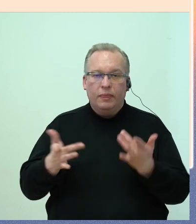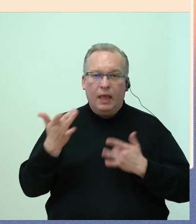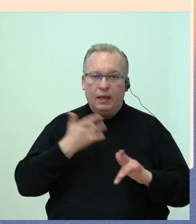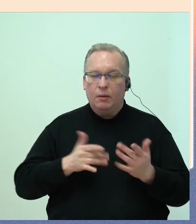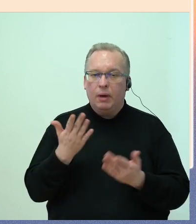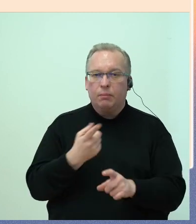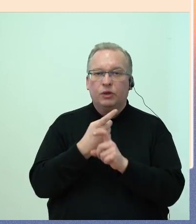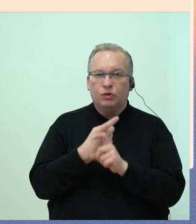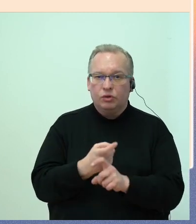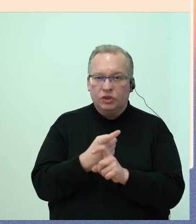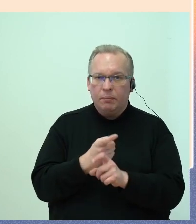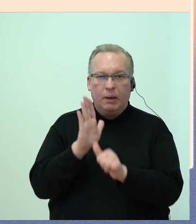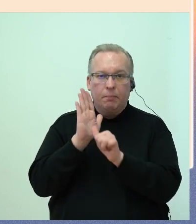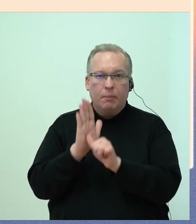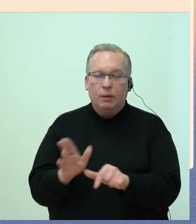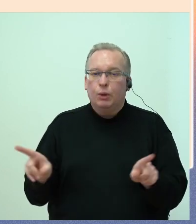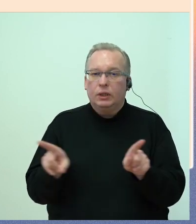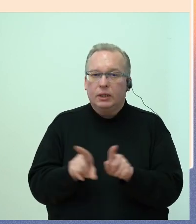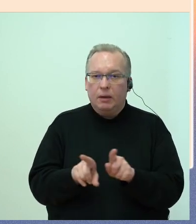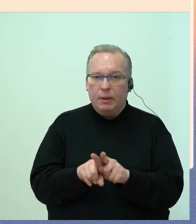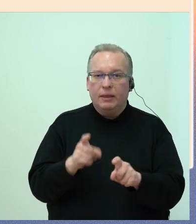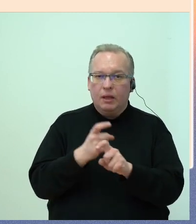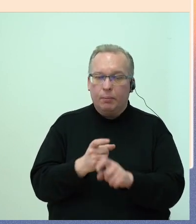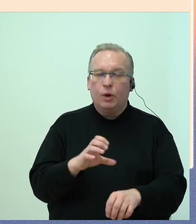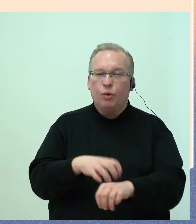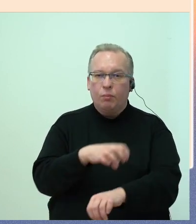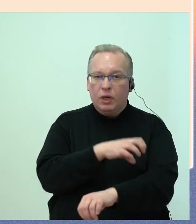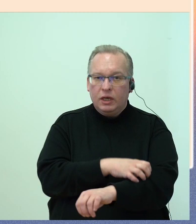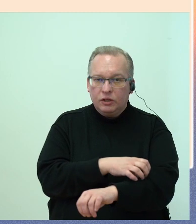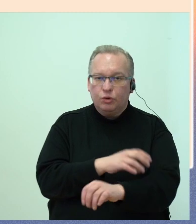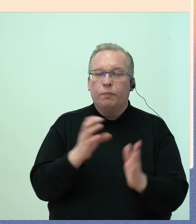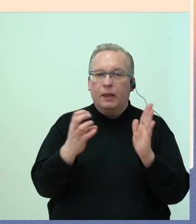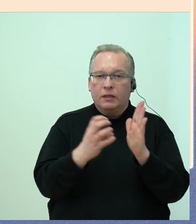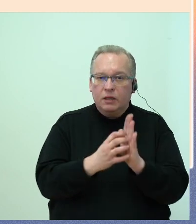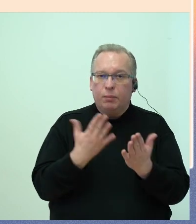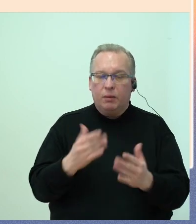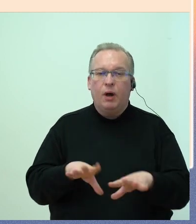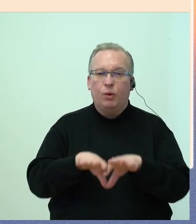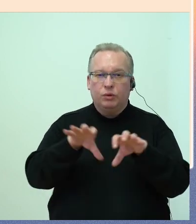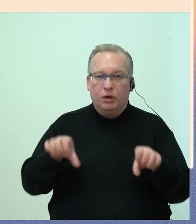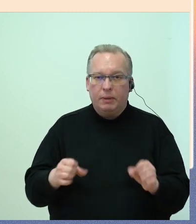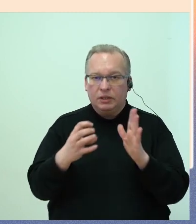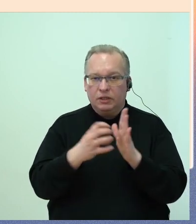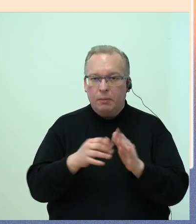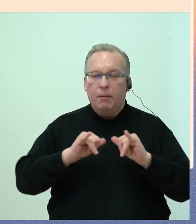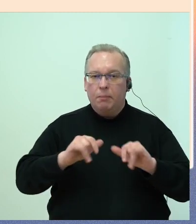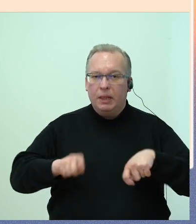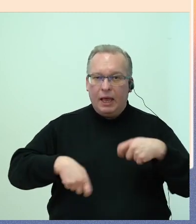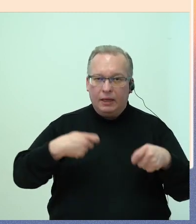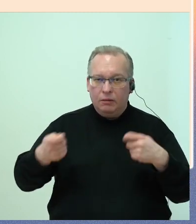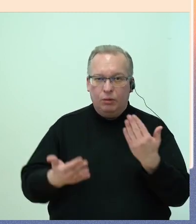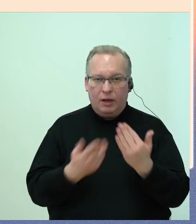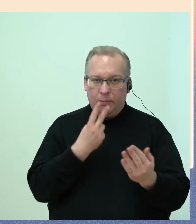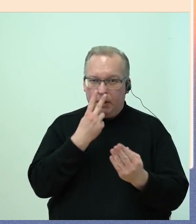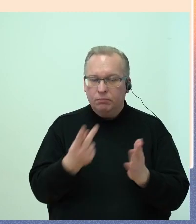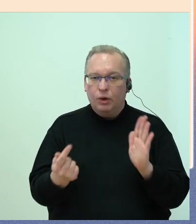ar šiam menkinimui. Ir taip pat nacistinių komunistinių simbolių, totalitarinių ar autoritarinių režimų simbolių platinimui ar